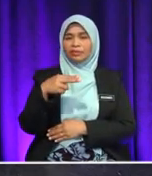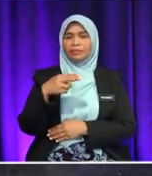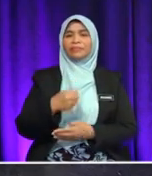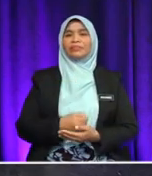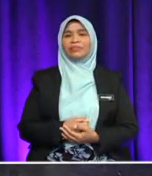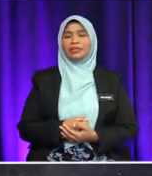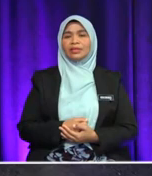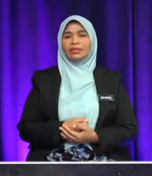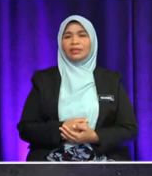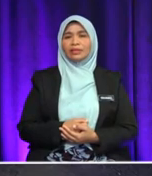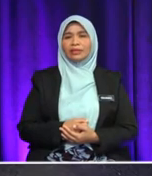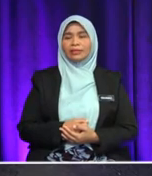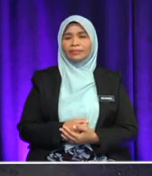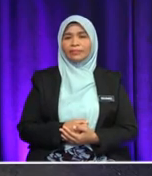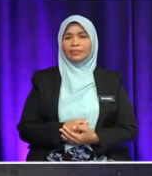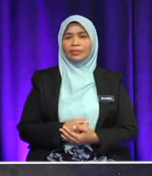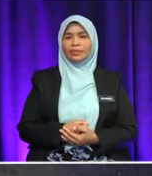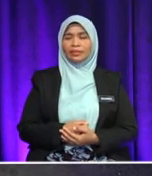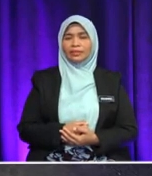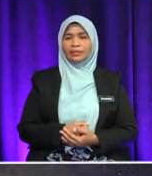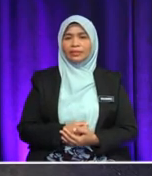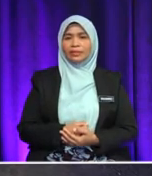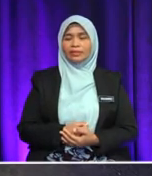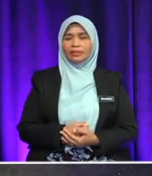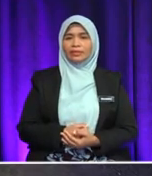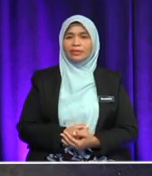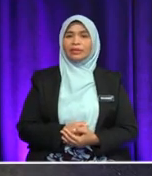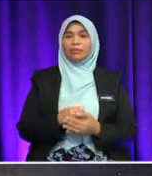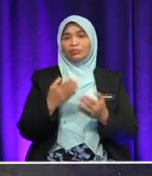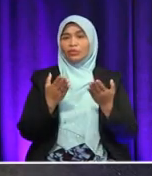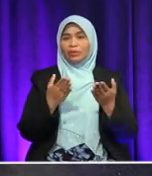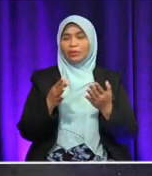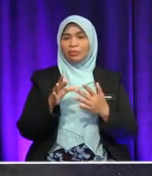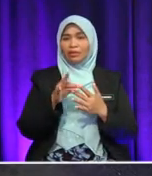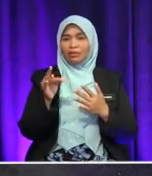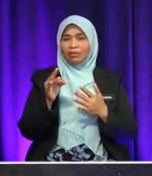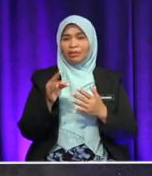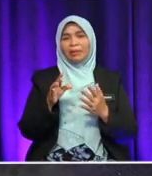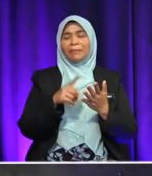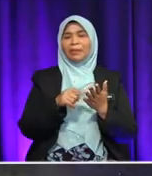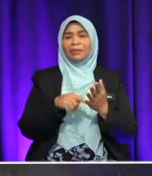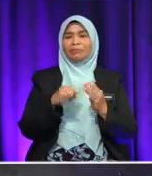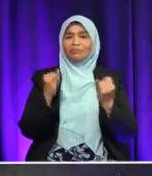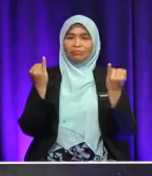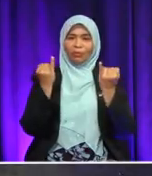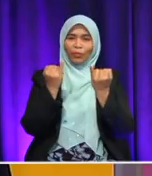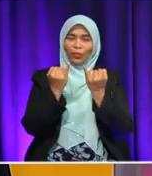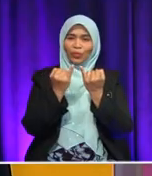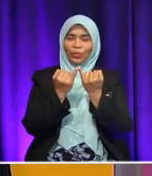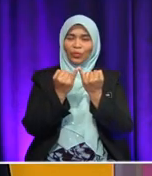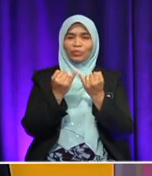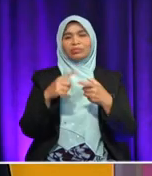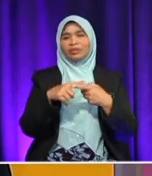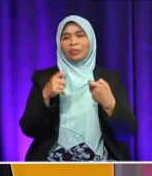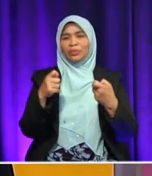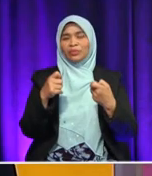juga pilihan-pilihan yang lainnya sama dengan pilihan menentukan jodoh kita menentukan keputusan pekerjaan